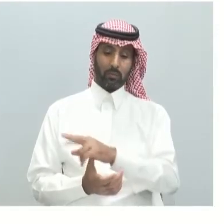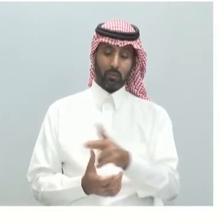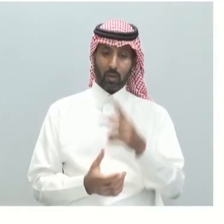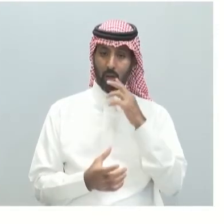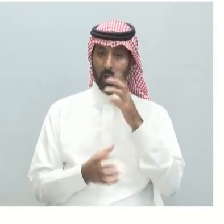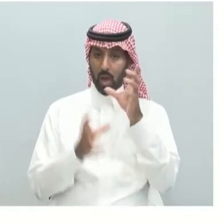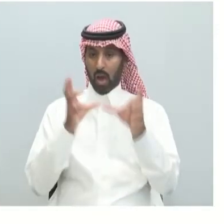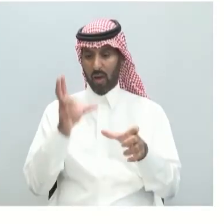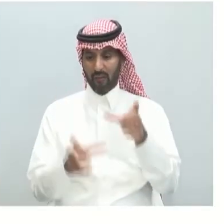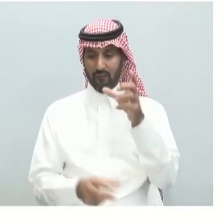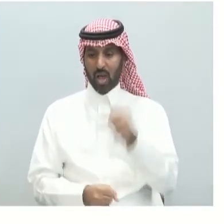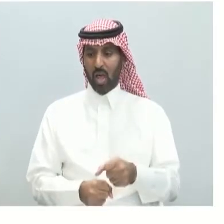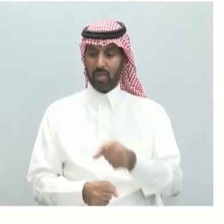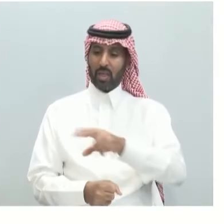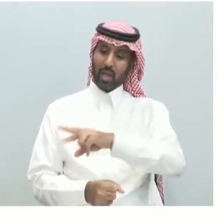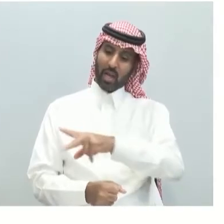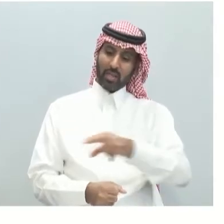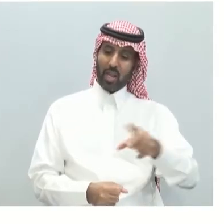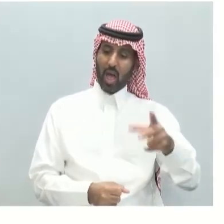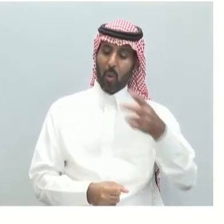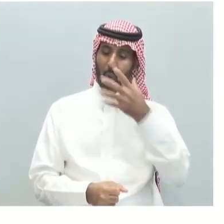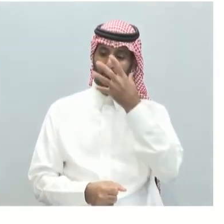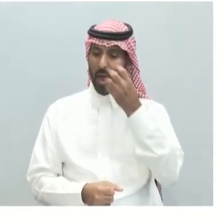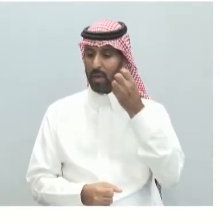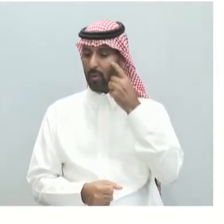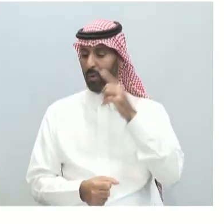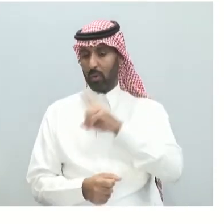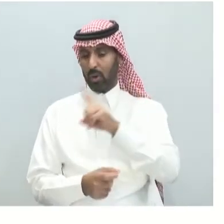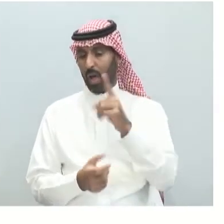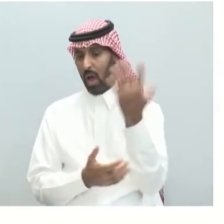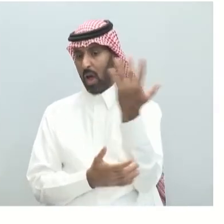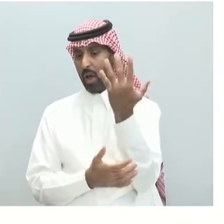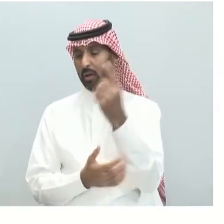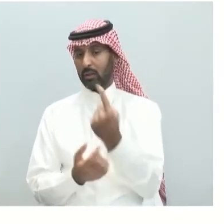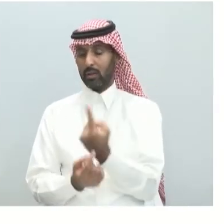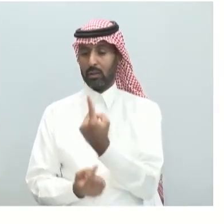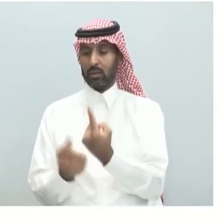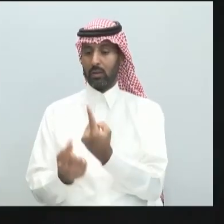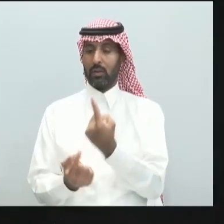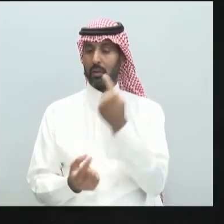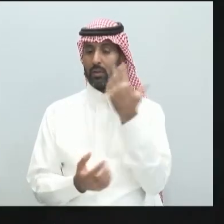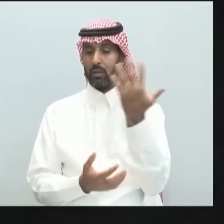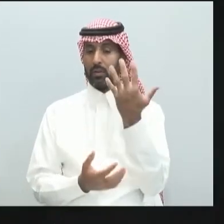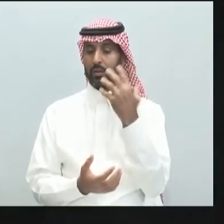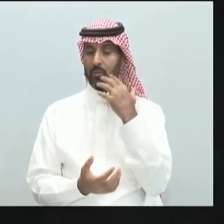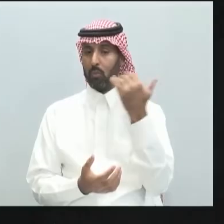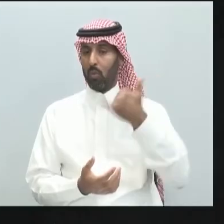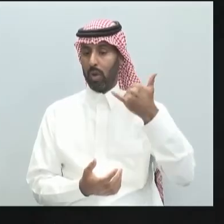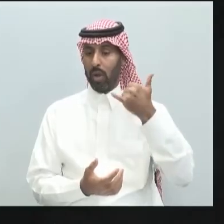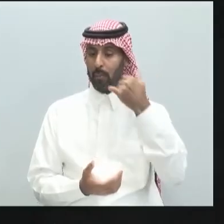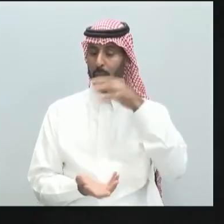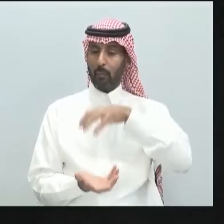الحفاظ على التنوع الحيوي كما ان الاشجار وجودها